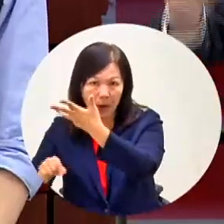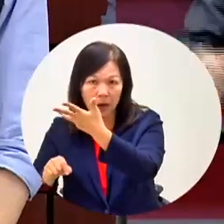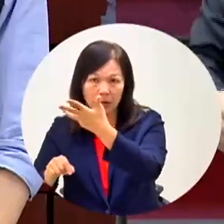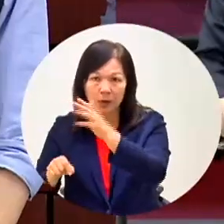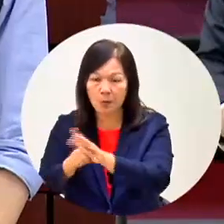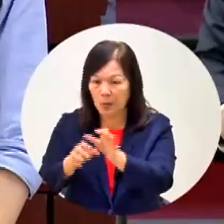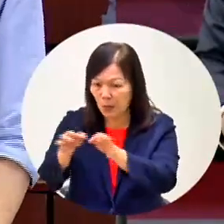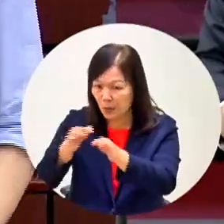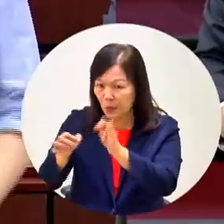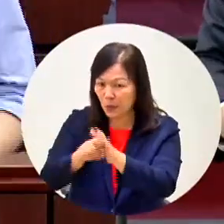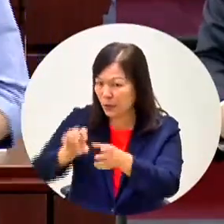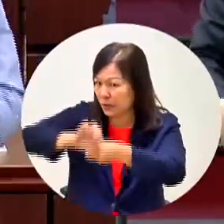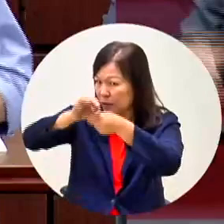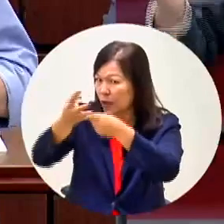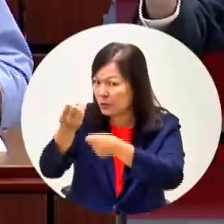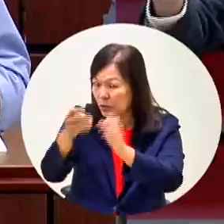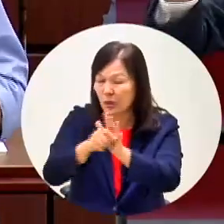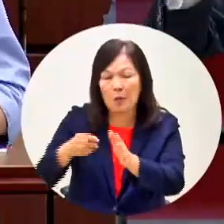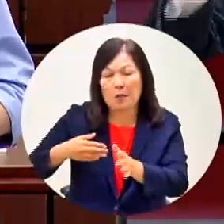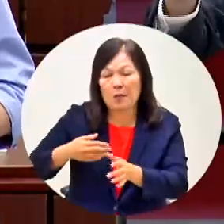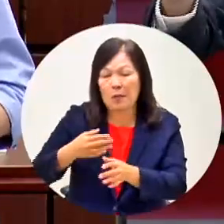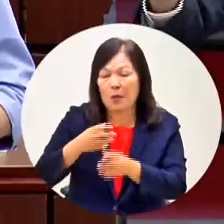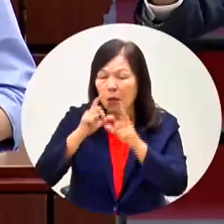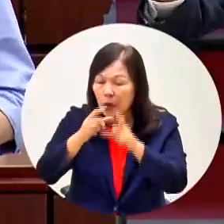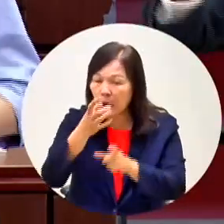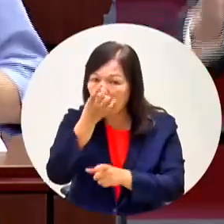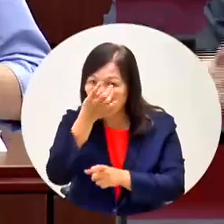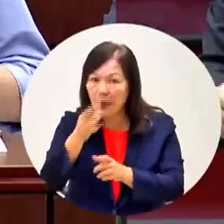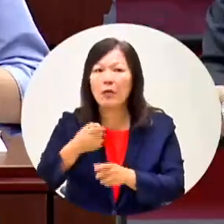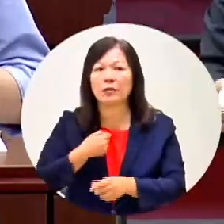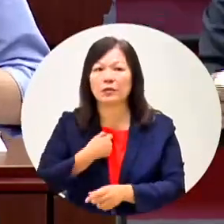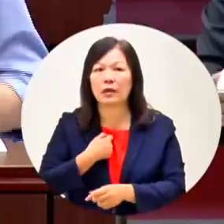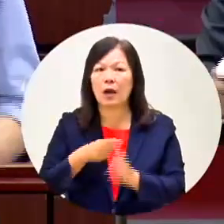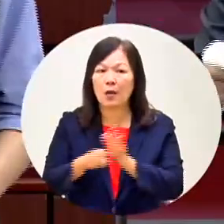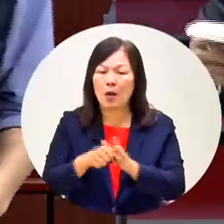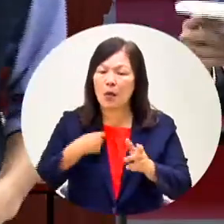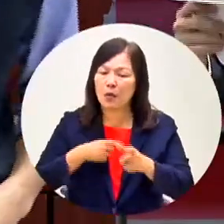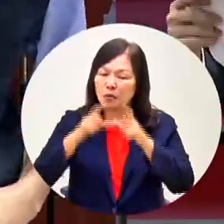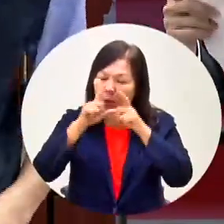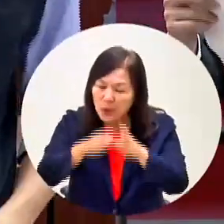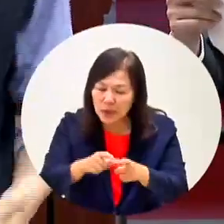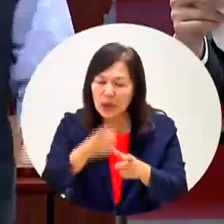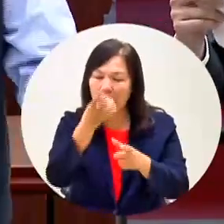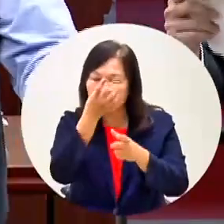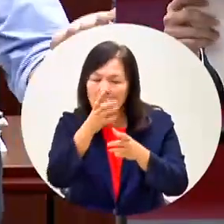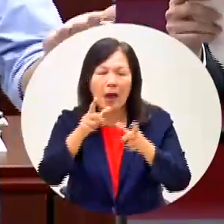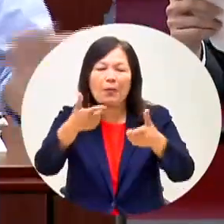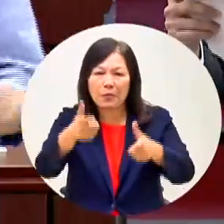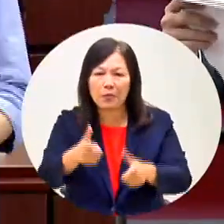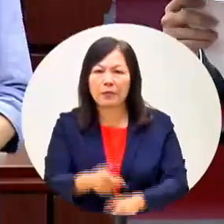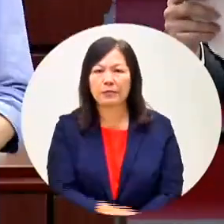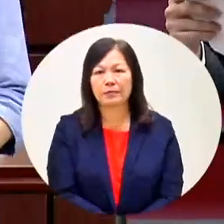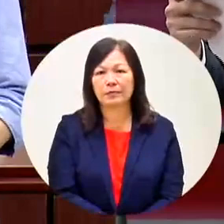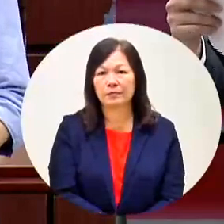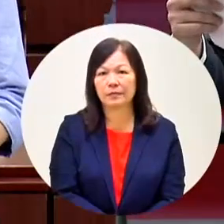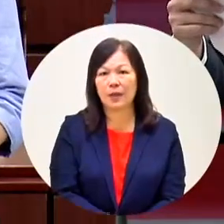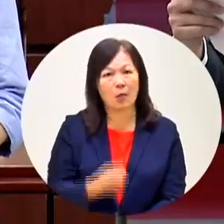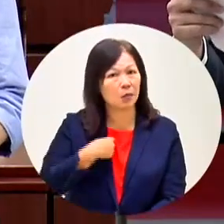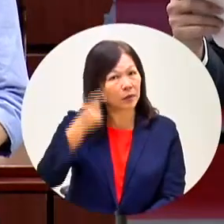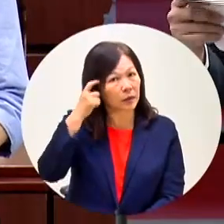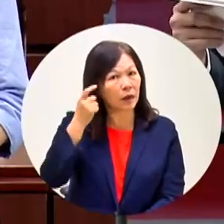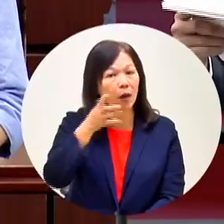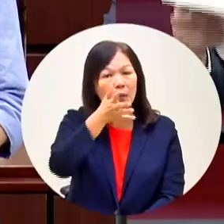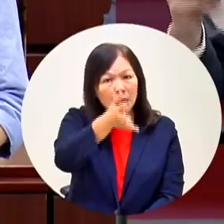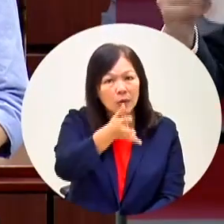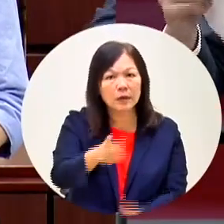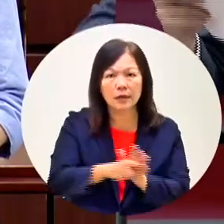道， 我不是没有办法回答。 另外，我再问你的是。现在高雄市政府的这个产经